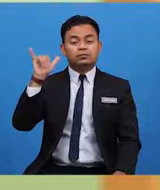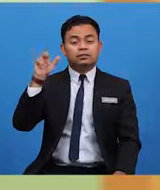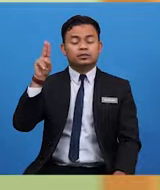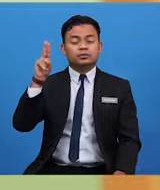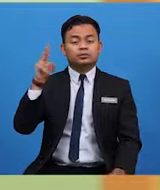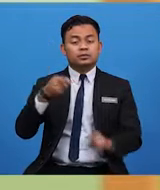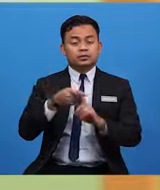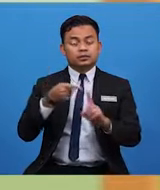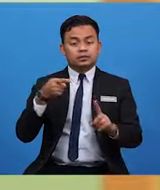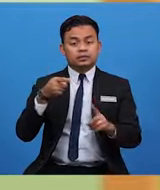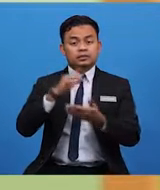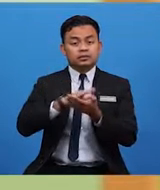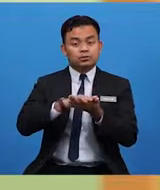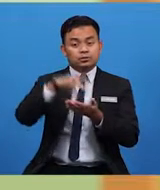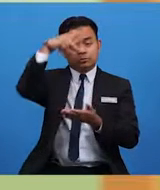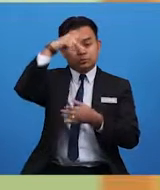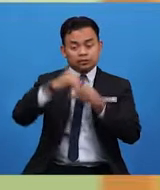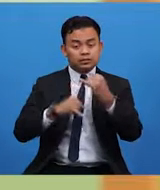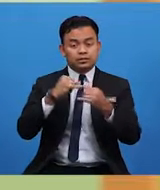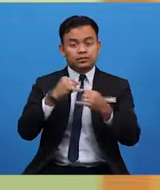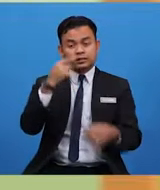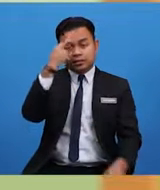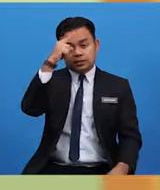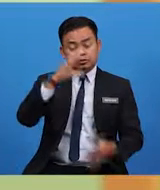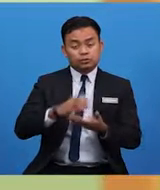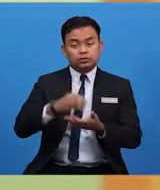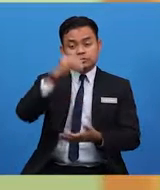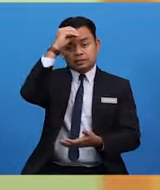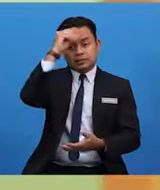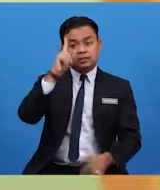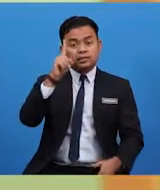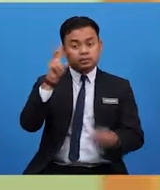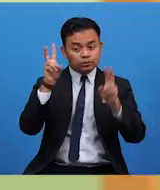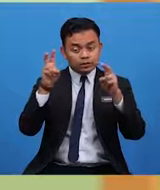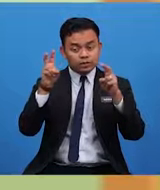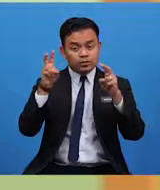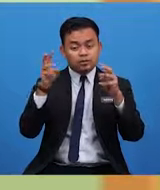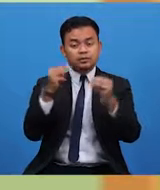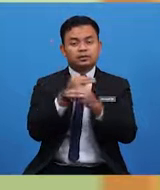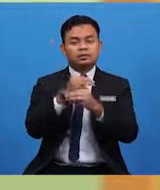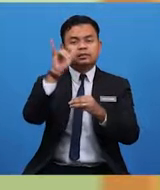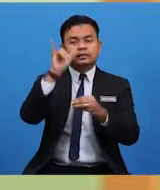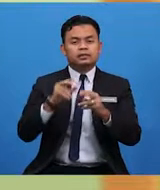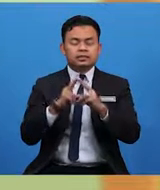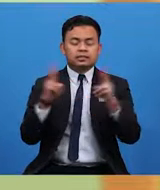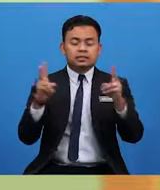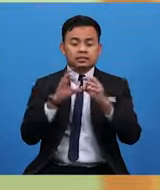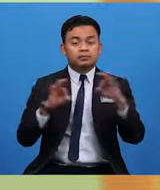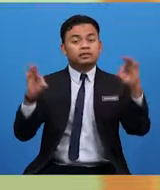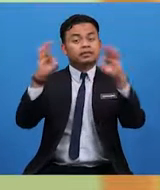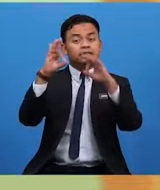11-1 punthuk belajar satu tajuk matematik yang sangat penting dan